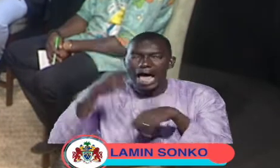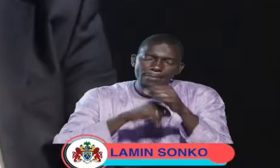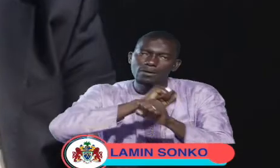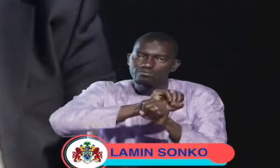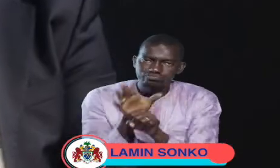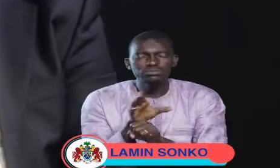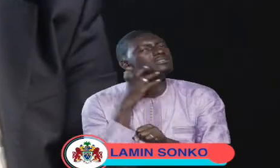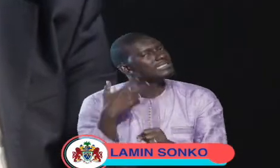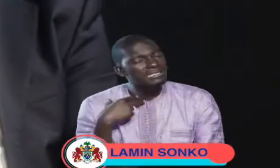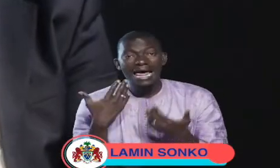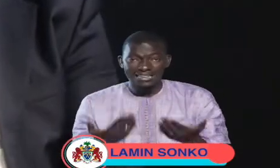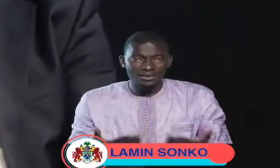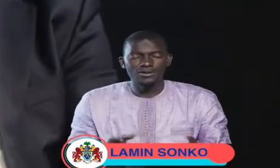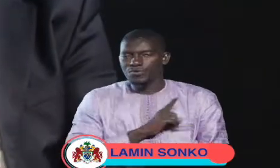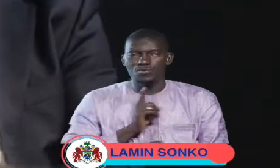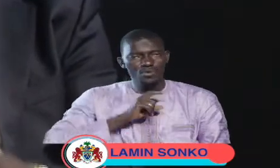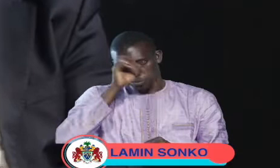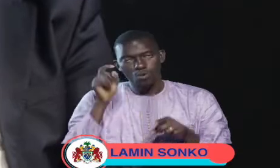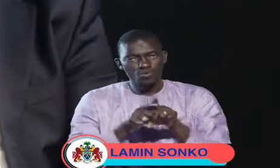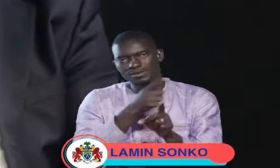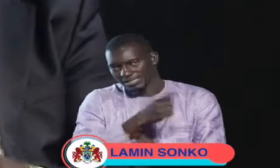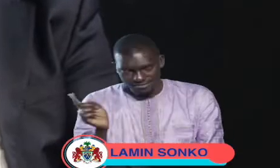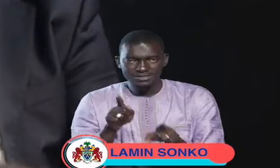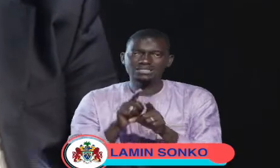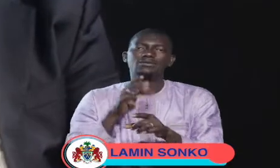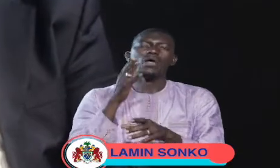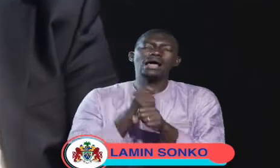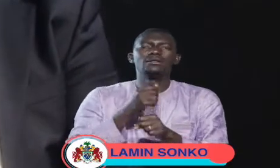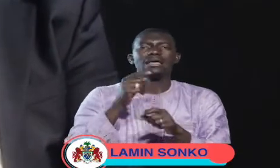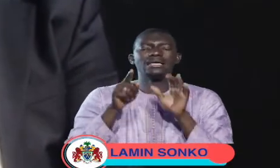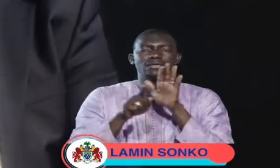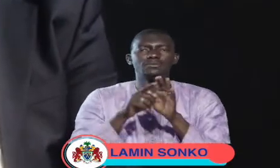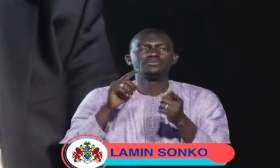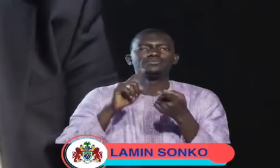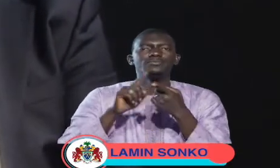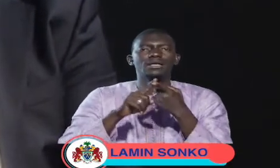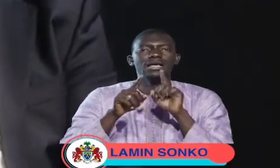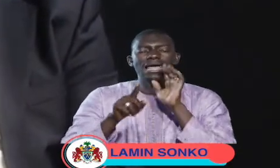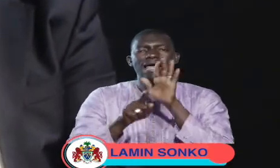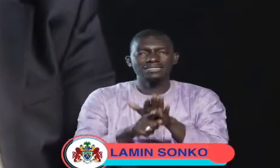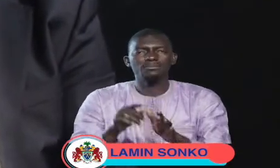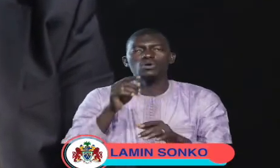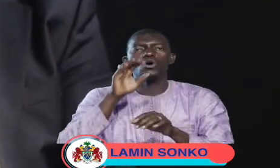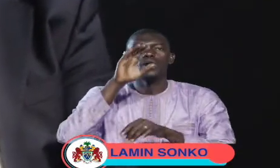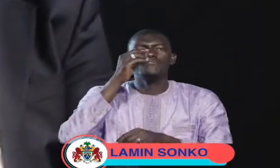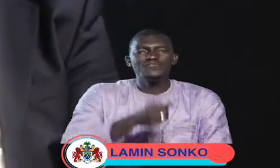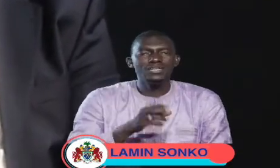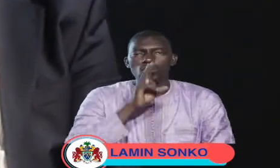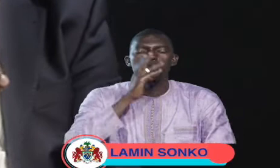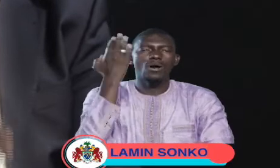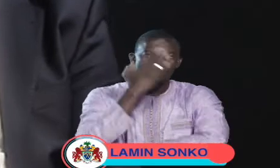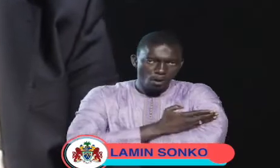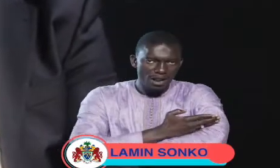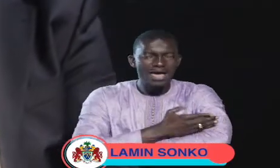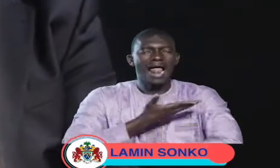ngi tammi fanan ngi be do ko fanan ke kan pour ka kala mutan droke ni frontière dandan wala misal fe satol mi an ko bele dum frontier holdo e